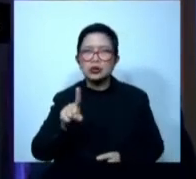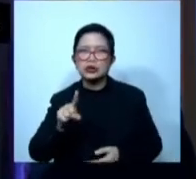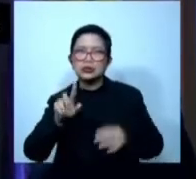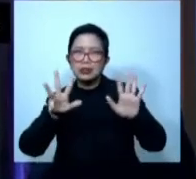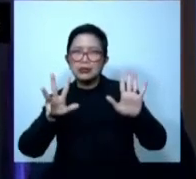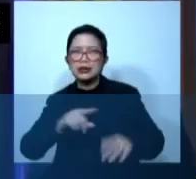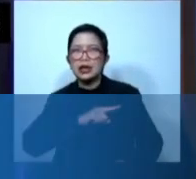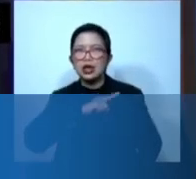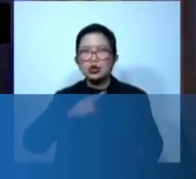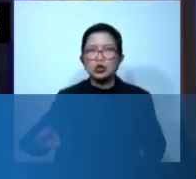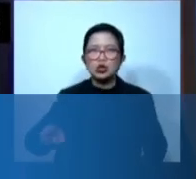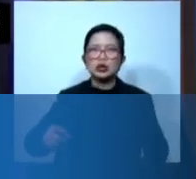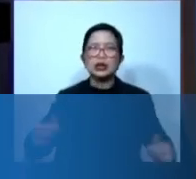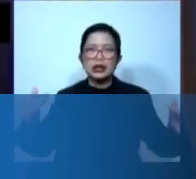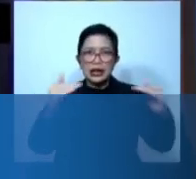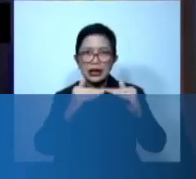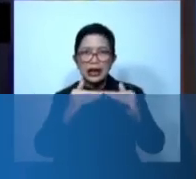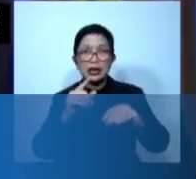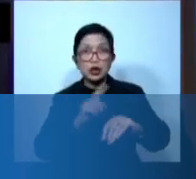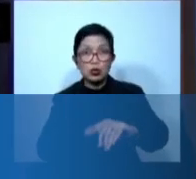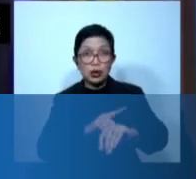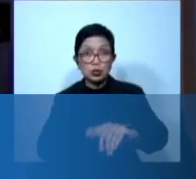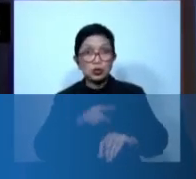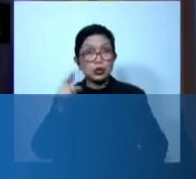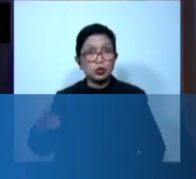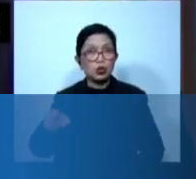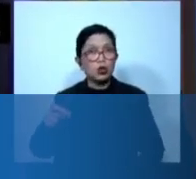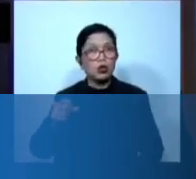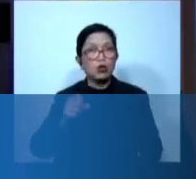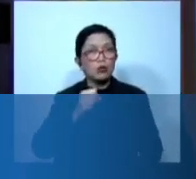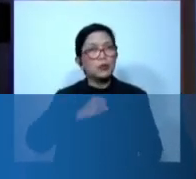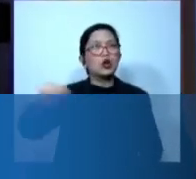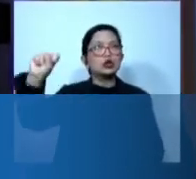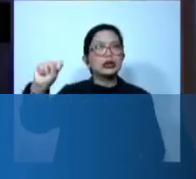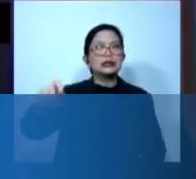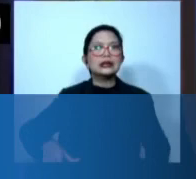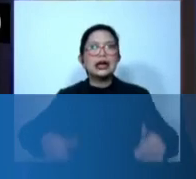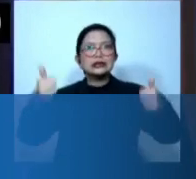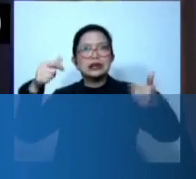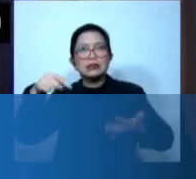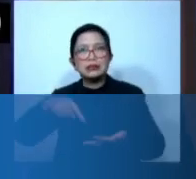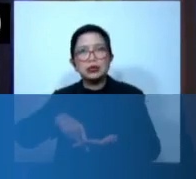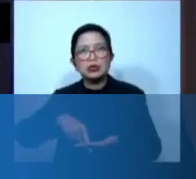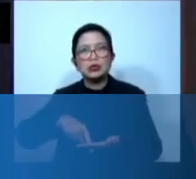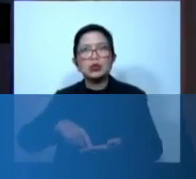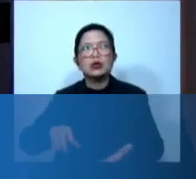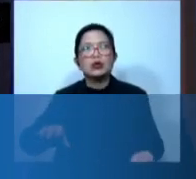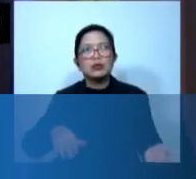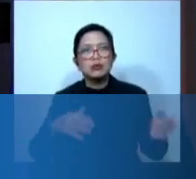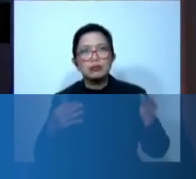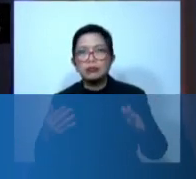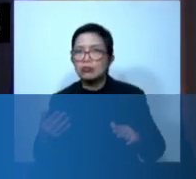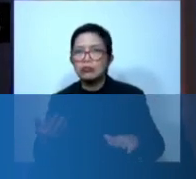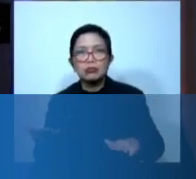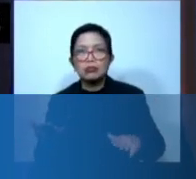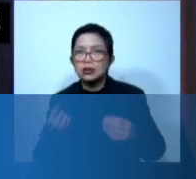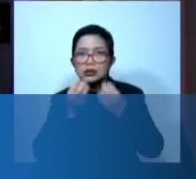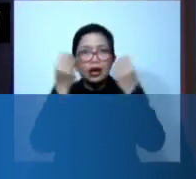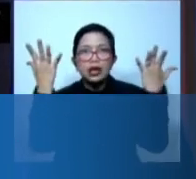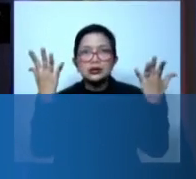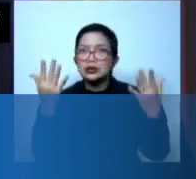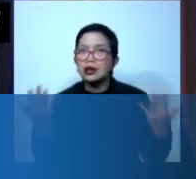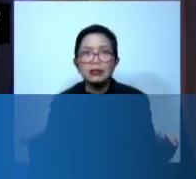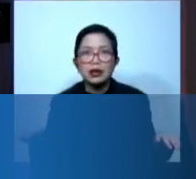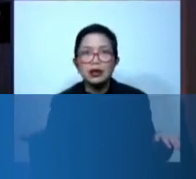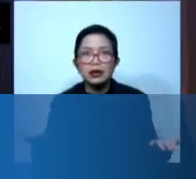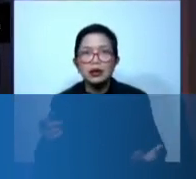menuntut keadilan pada saat itu. Protes hasil pemilu. Apa yang terjadi? Dia tewas sampai dengan hari ini. Tidak ada kejelasan.